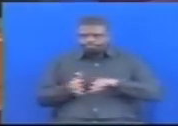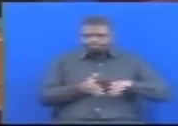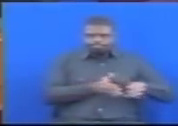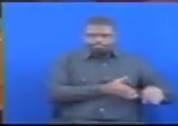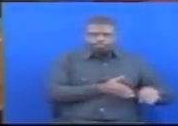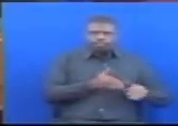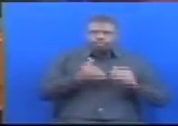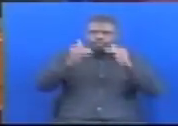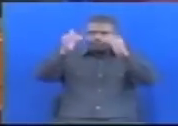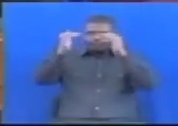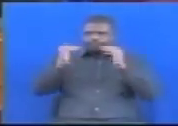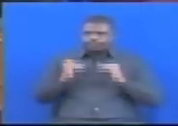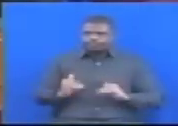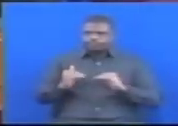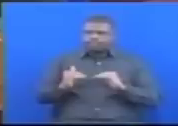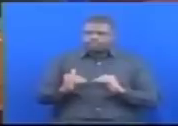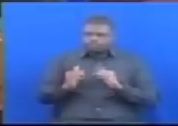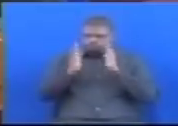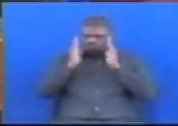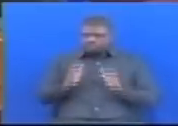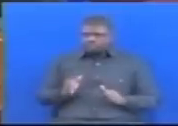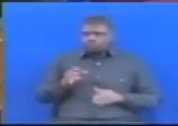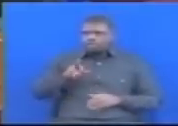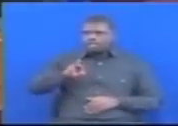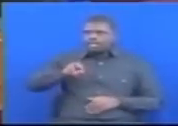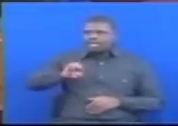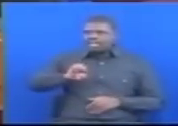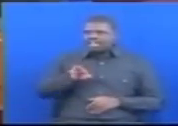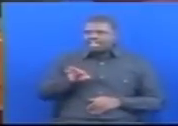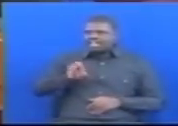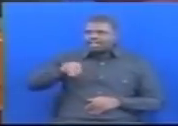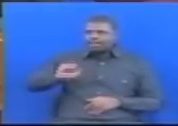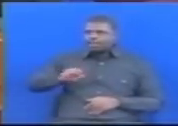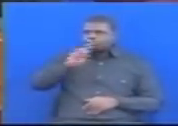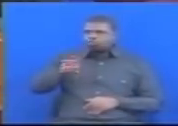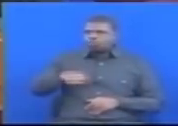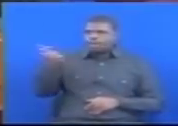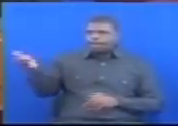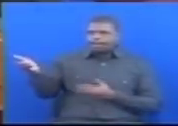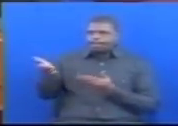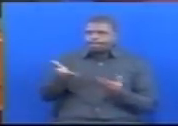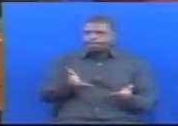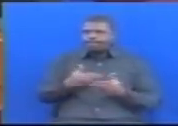wabunge, swali tunalouliza mheshimiwa Rehema Juma Migila.